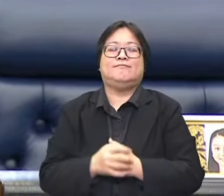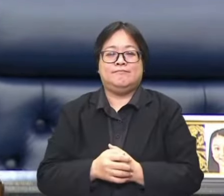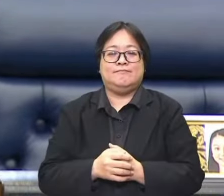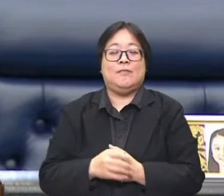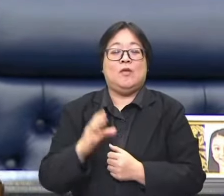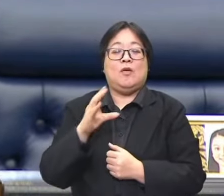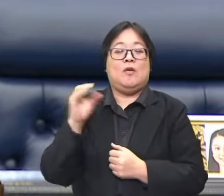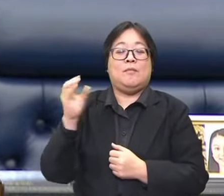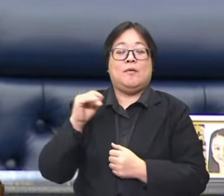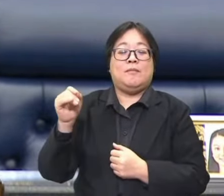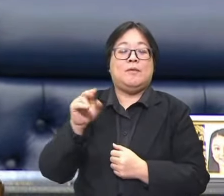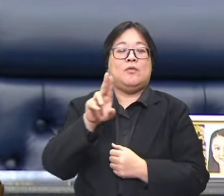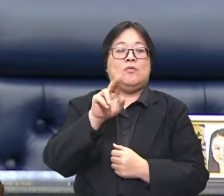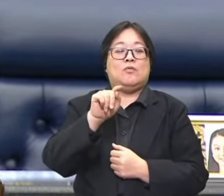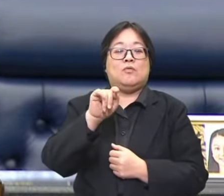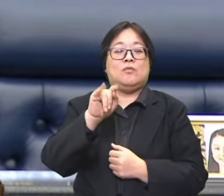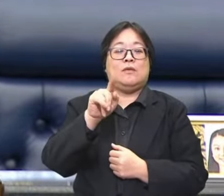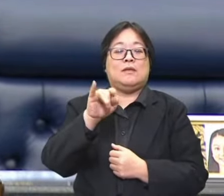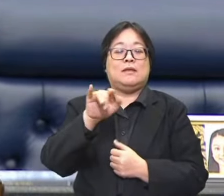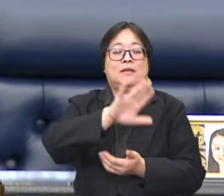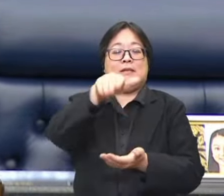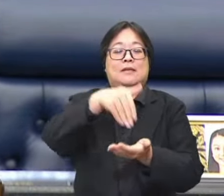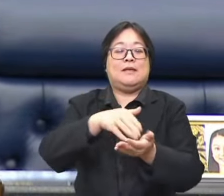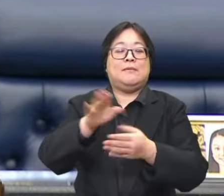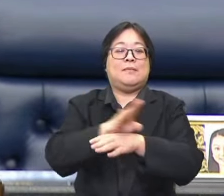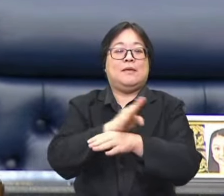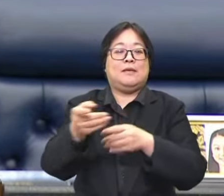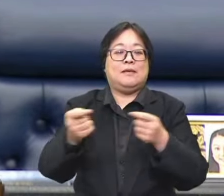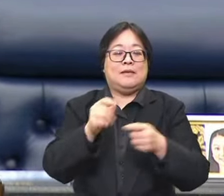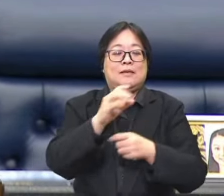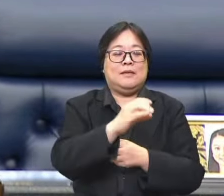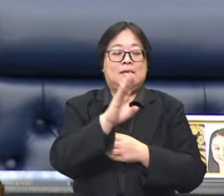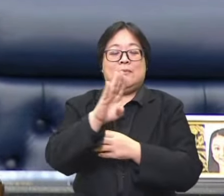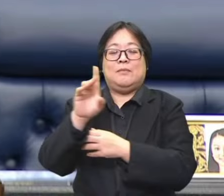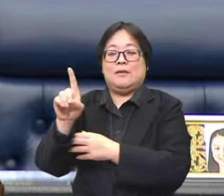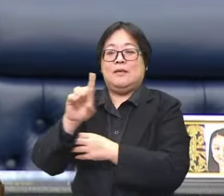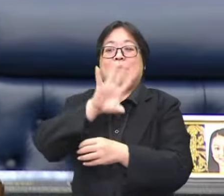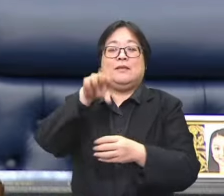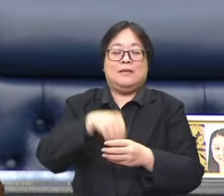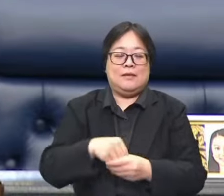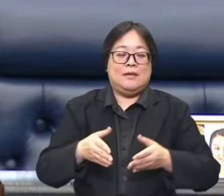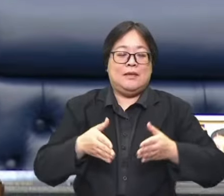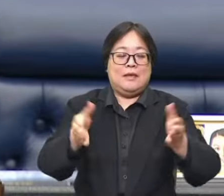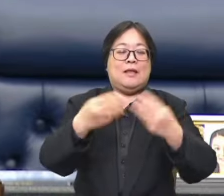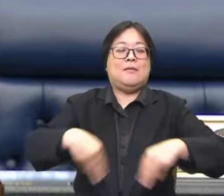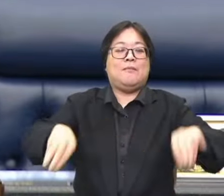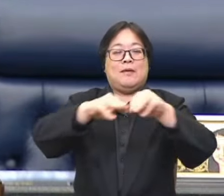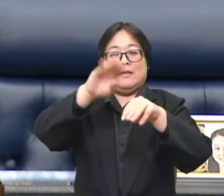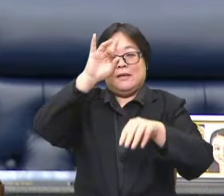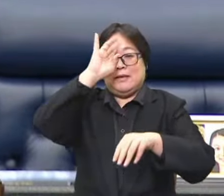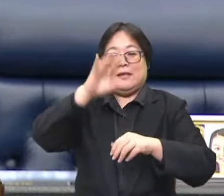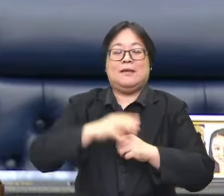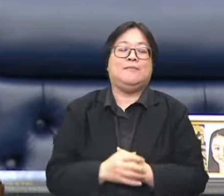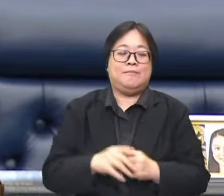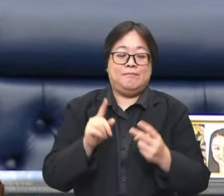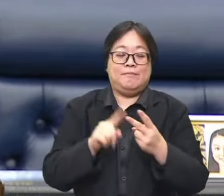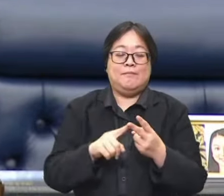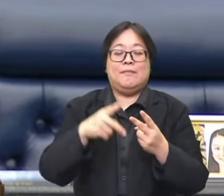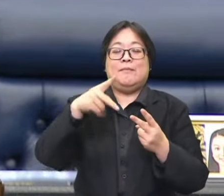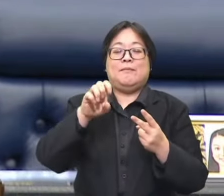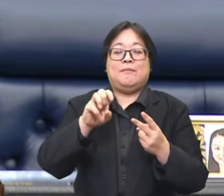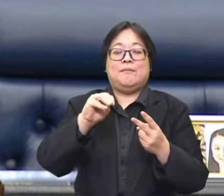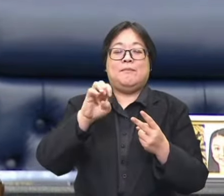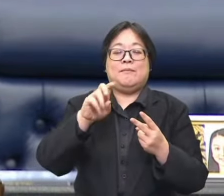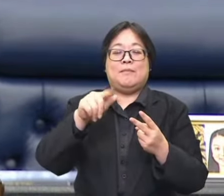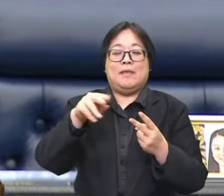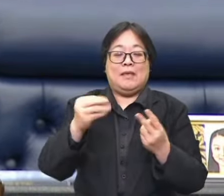oleh syarikat-syarikat utiliti di kawasan Central Business District atau CBD, termasuklah Jalan Masjid India, dan pemetaan serta ujian integriti